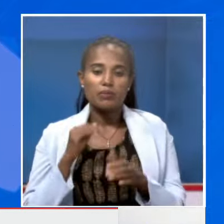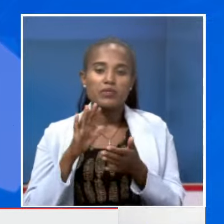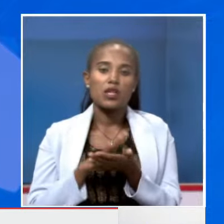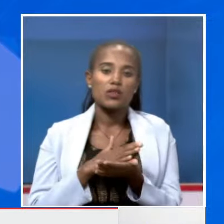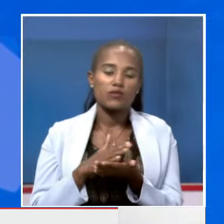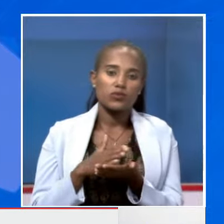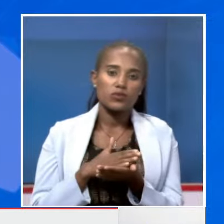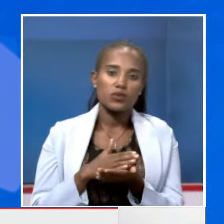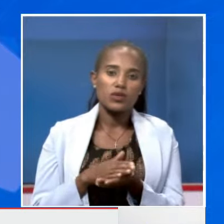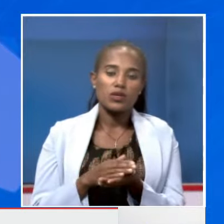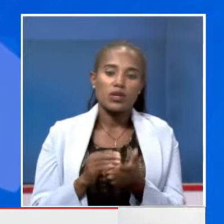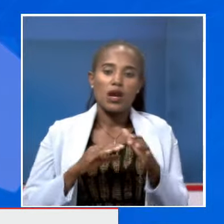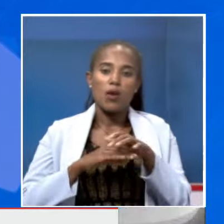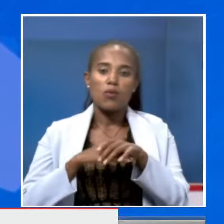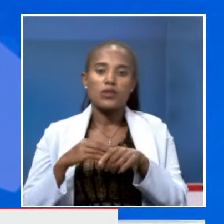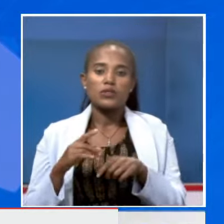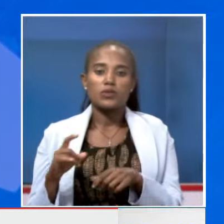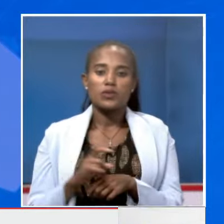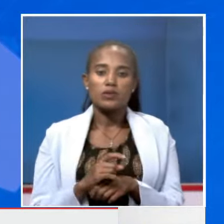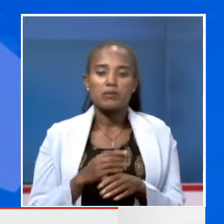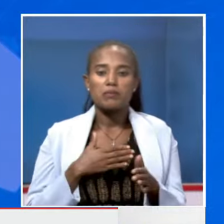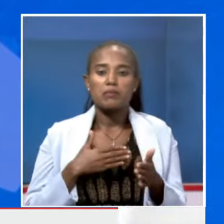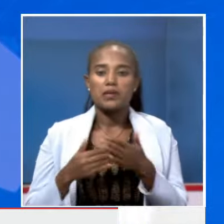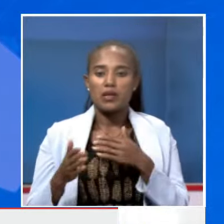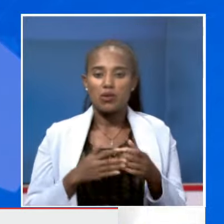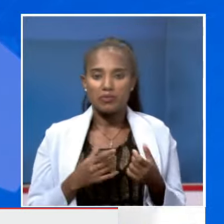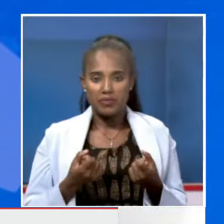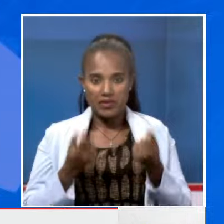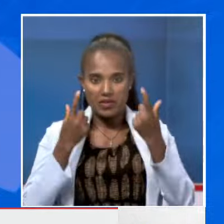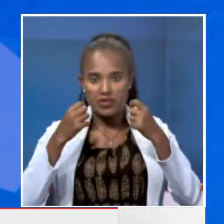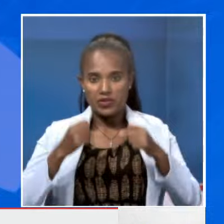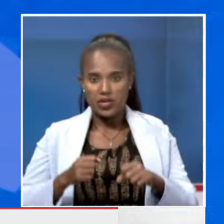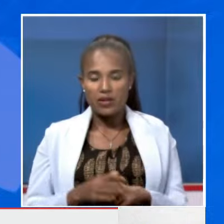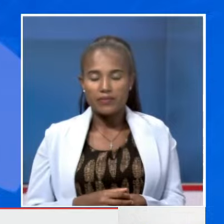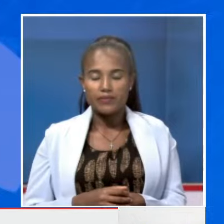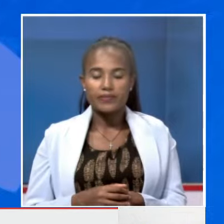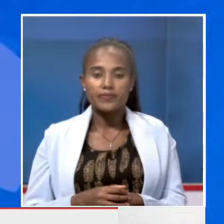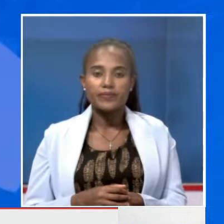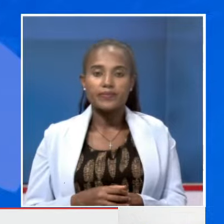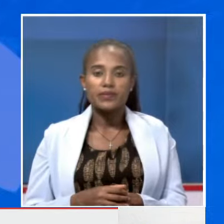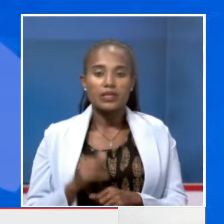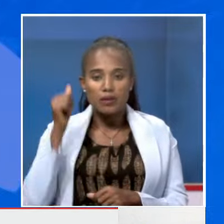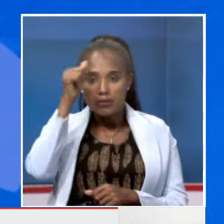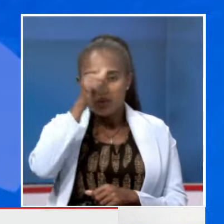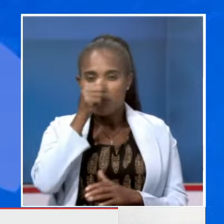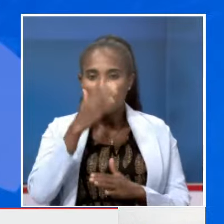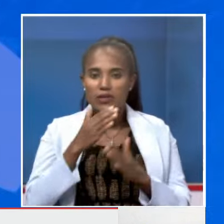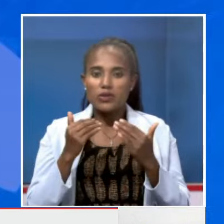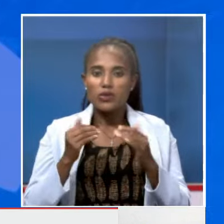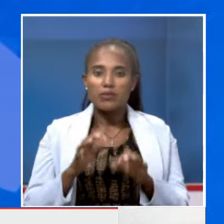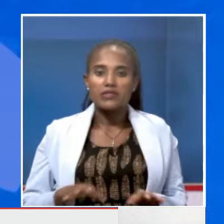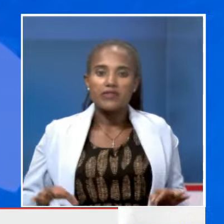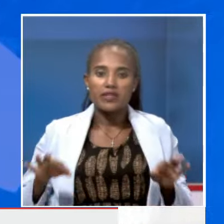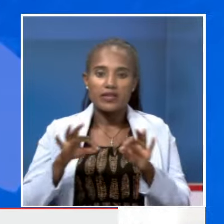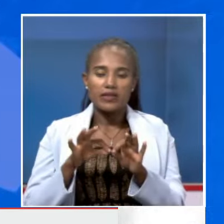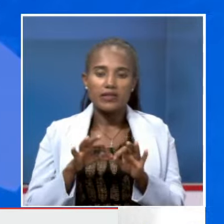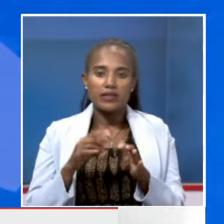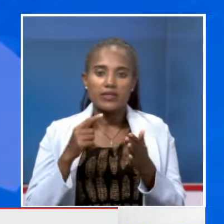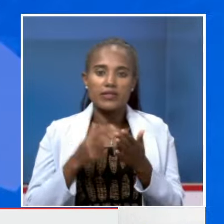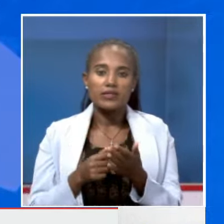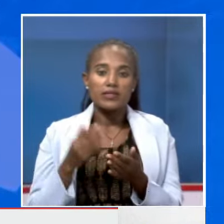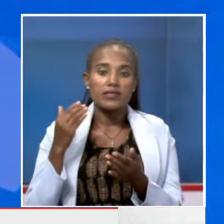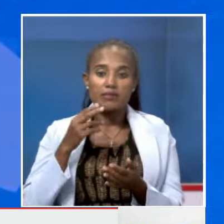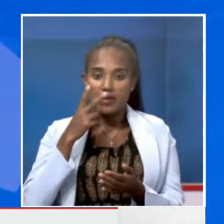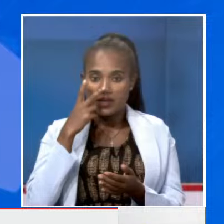ቢሳተፉ አዋጭ እንደሆነ በቀላሉ መገንዘብ ይቻላል። በኢትዮጵያ ደረጃ አሁን የሚያስፈልገን እዚህ